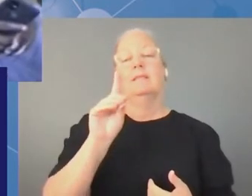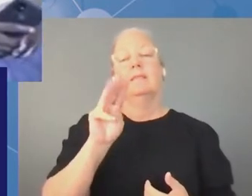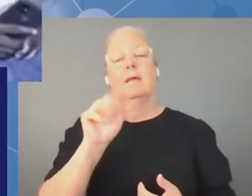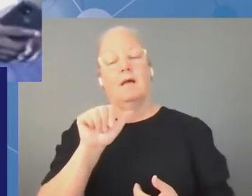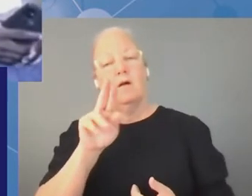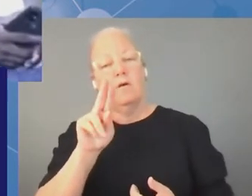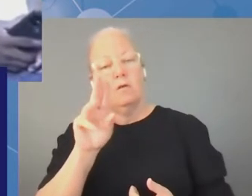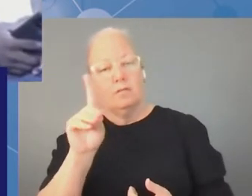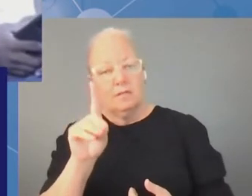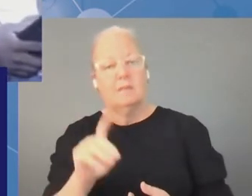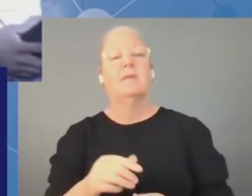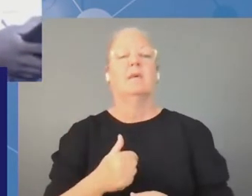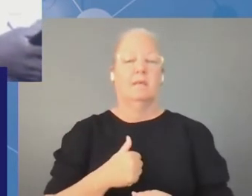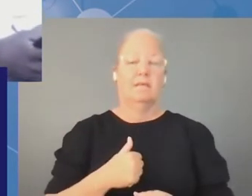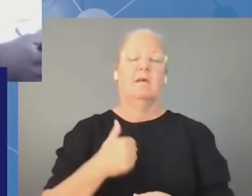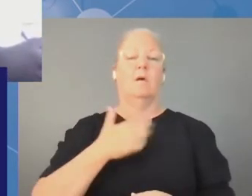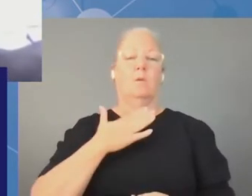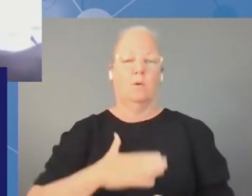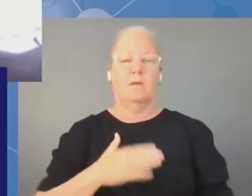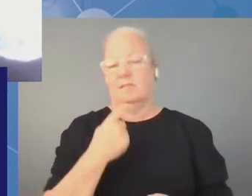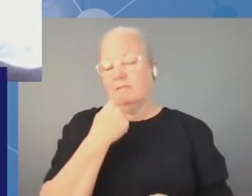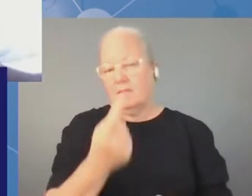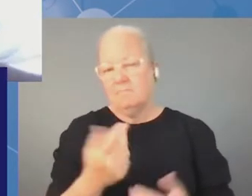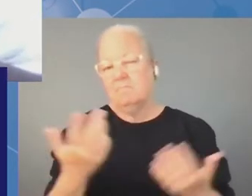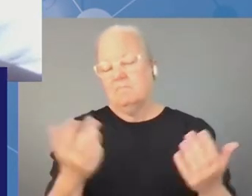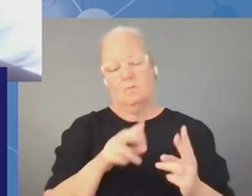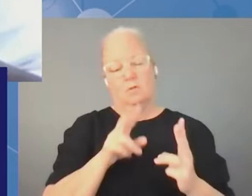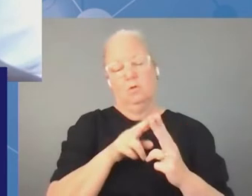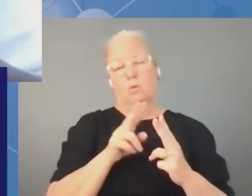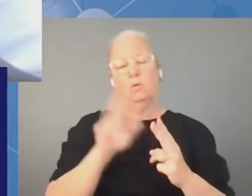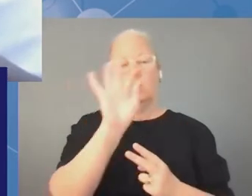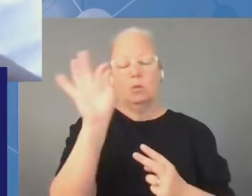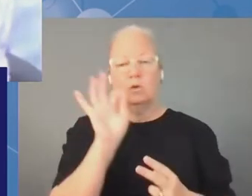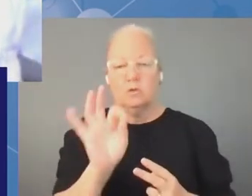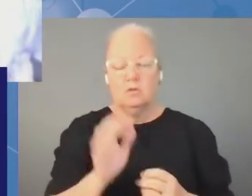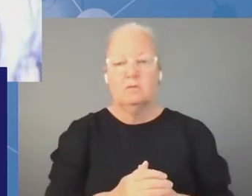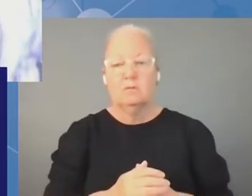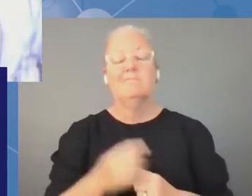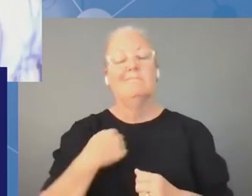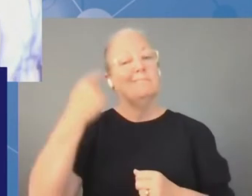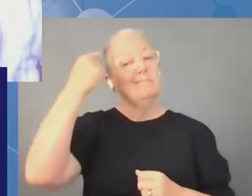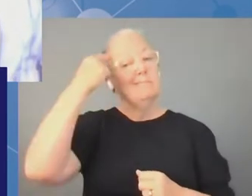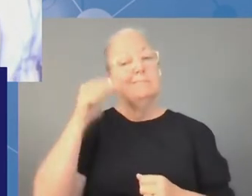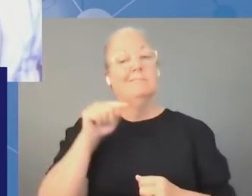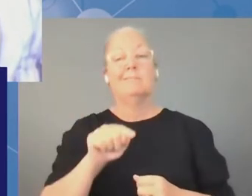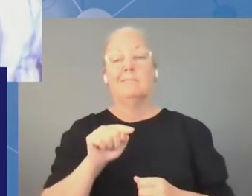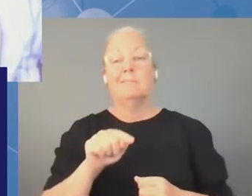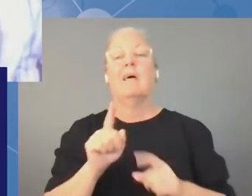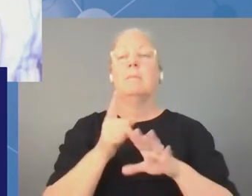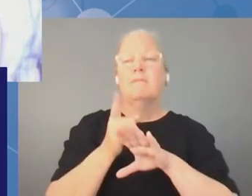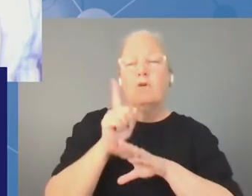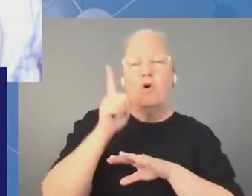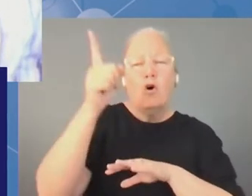وأمثل إحدى الجامعات التقنية في بلدنا. سؤالي